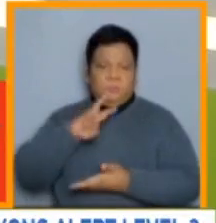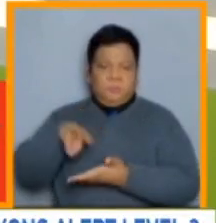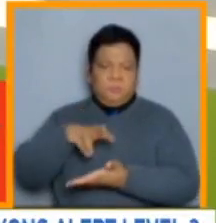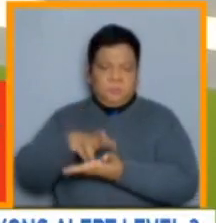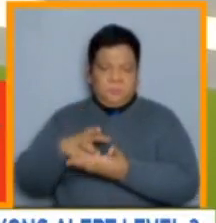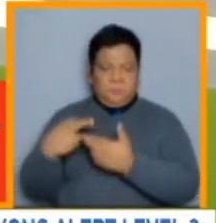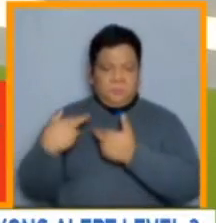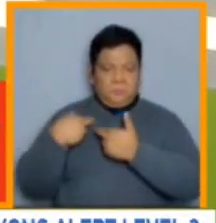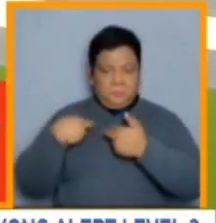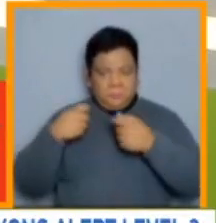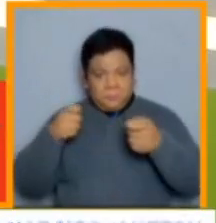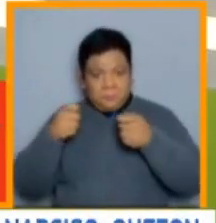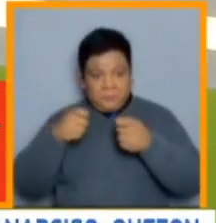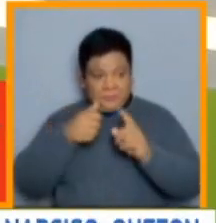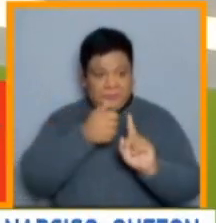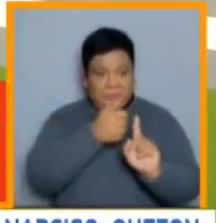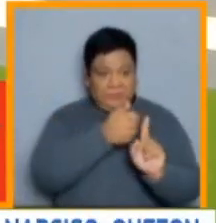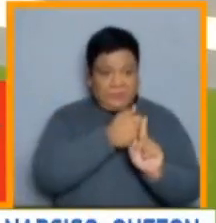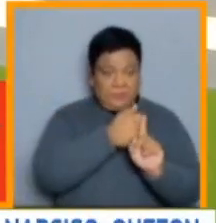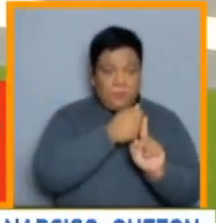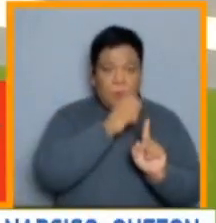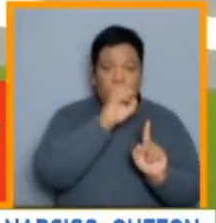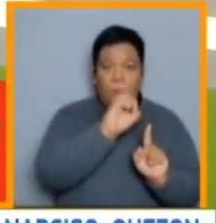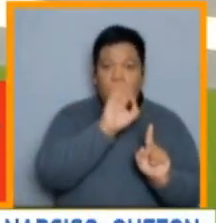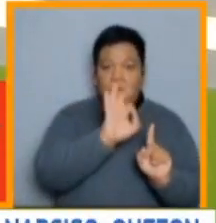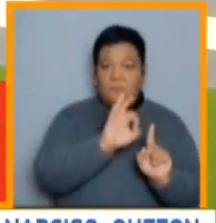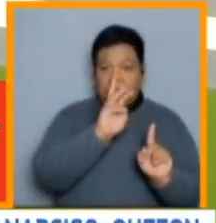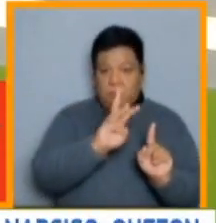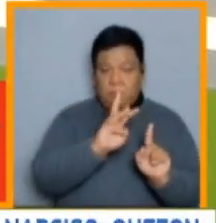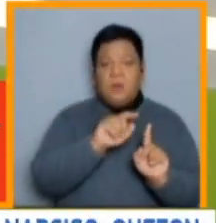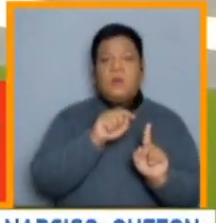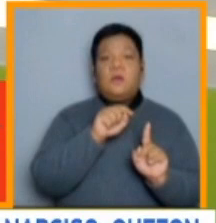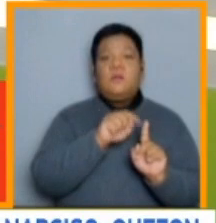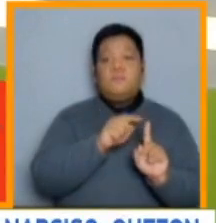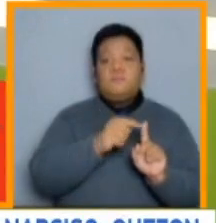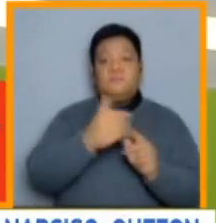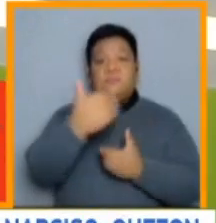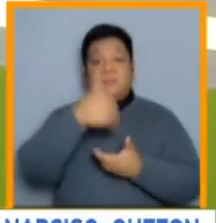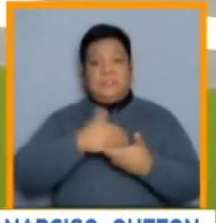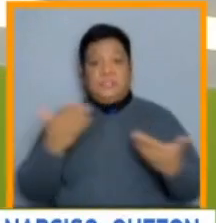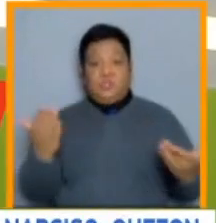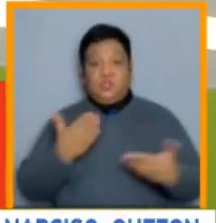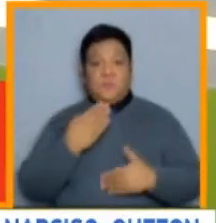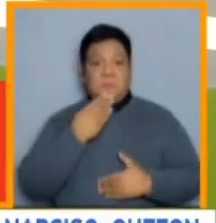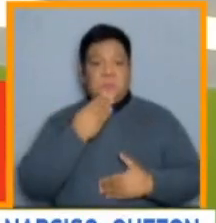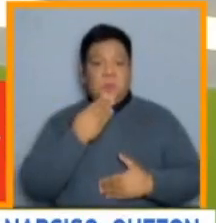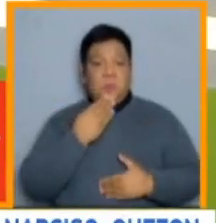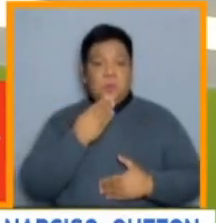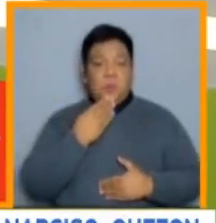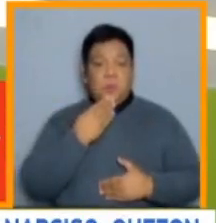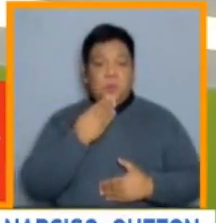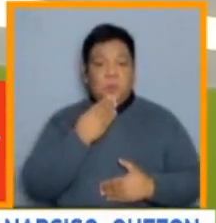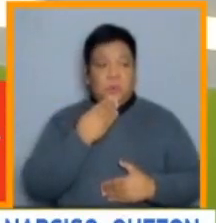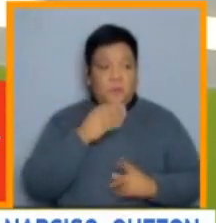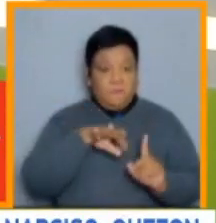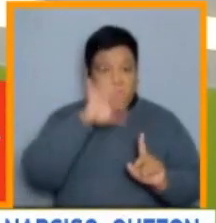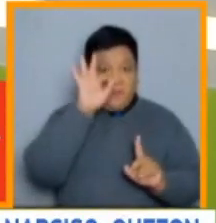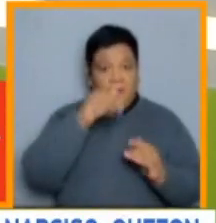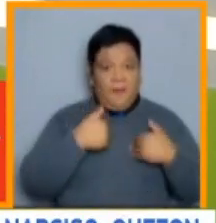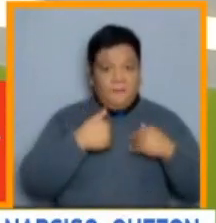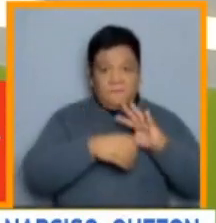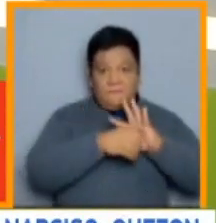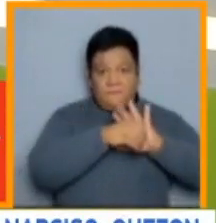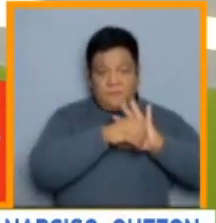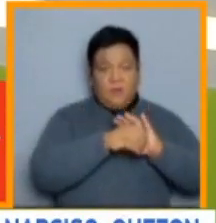lalaking overseas Filipino worker na bumisita dito sa Bacolod City na napag-alamang positibo sa COVID-19